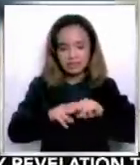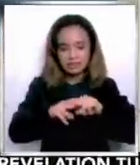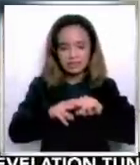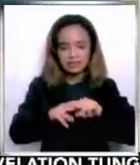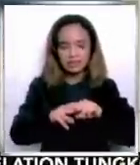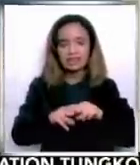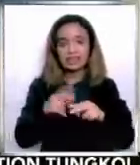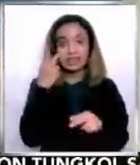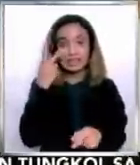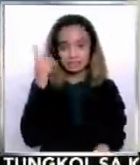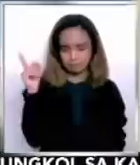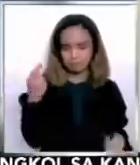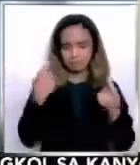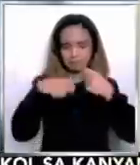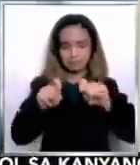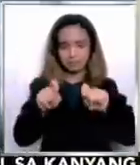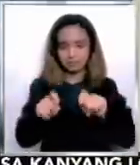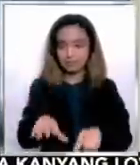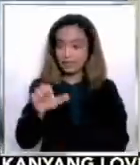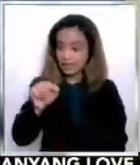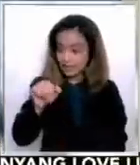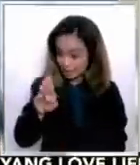natin. Abdul, sit.